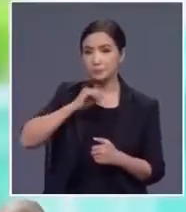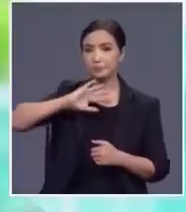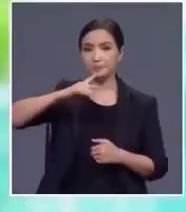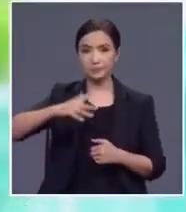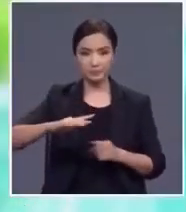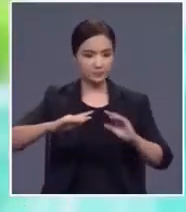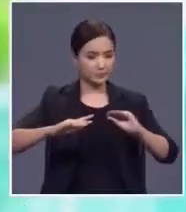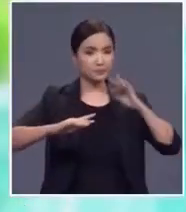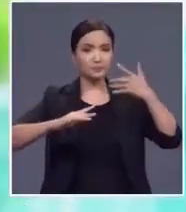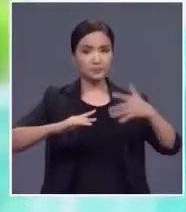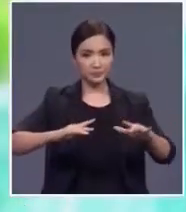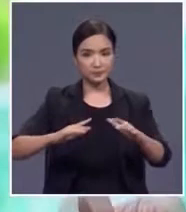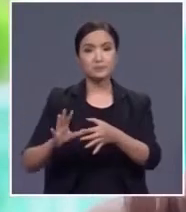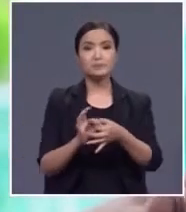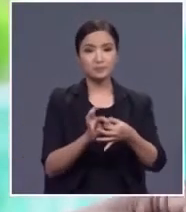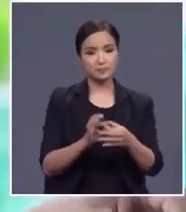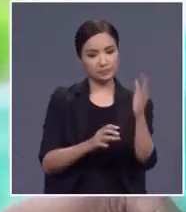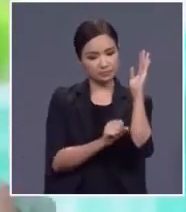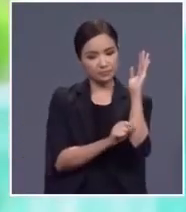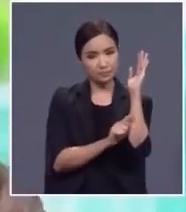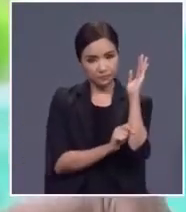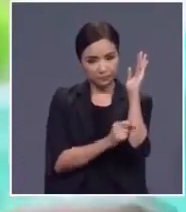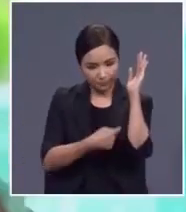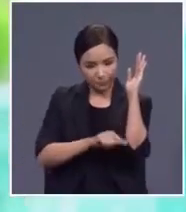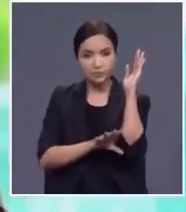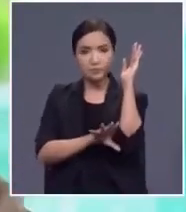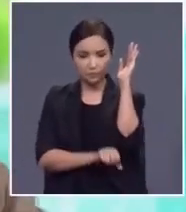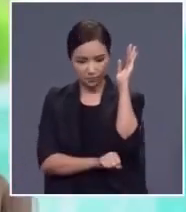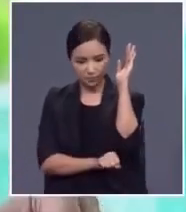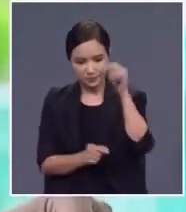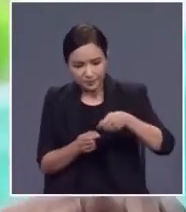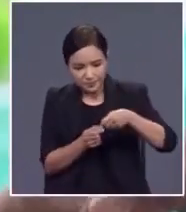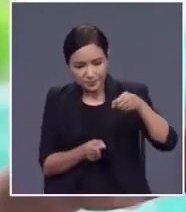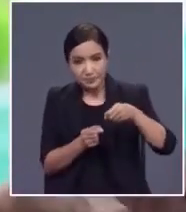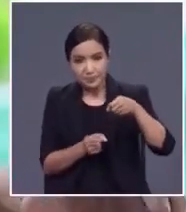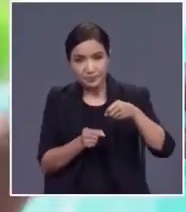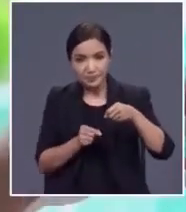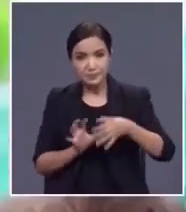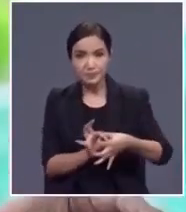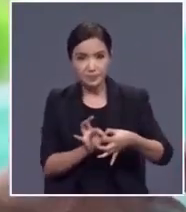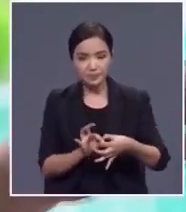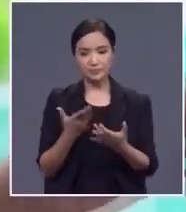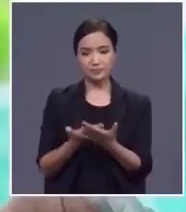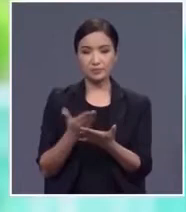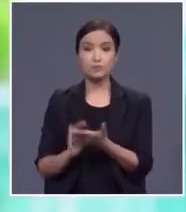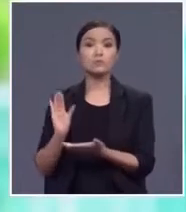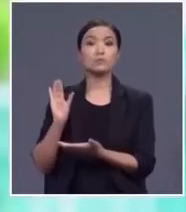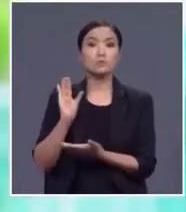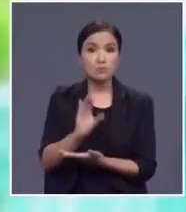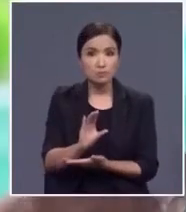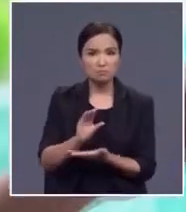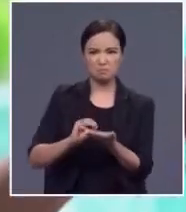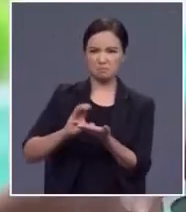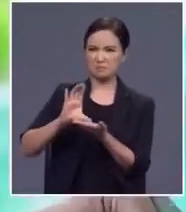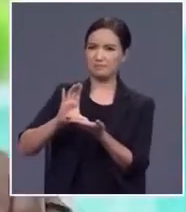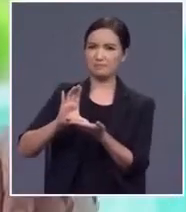ตูลระหว่างสตูลสงขลาเนี่ยเป็นพื้นที่ที่เป็นแผ่นดินที่แคบที่สุดช่วงหนึ่งก ็ จะทำให้การลงทุนเนี่ยลดมูลค่าในการลงทุน